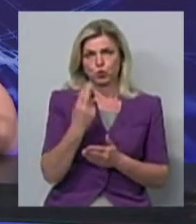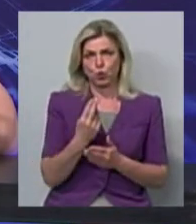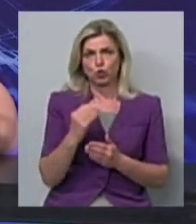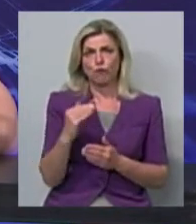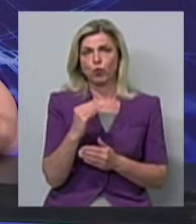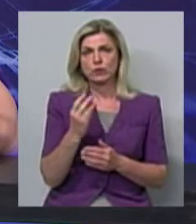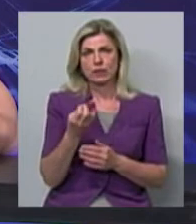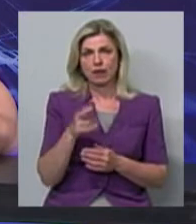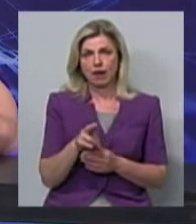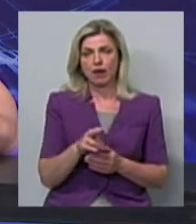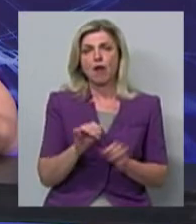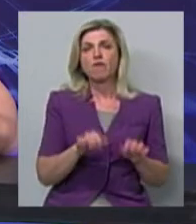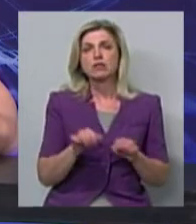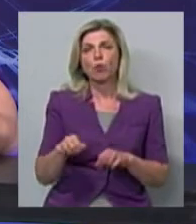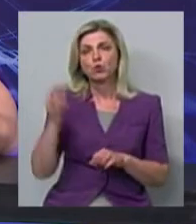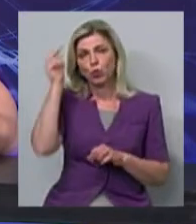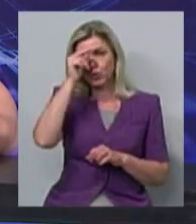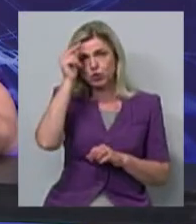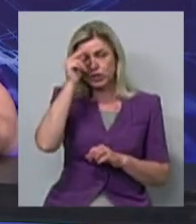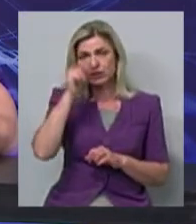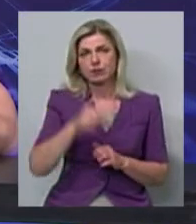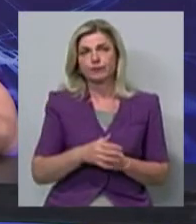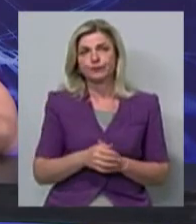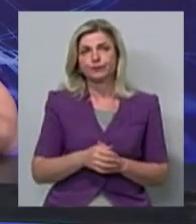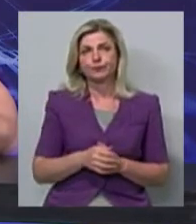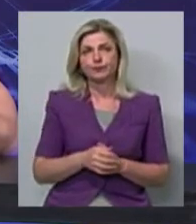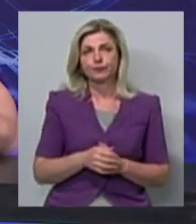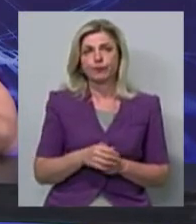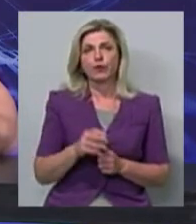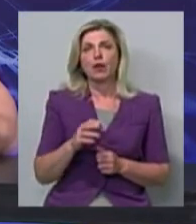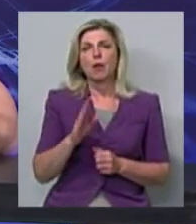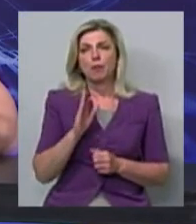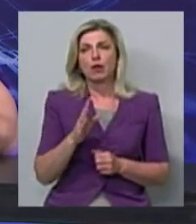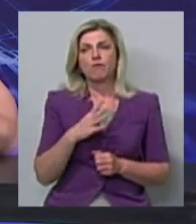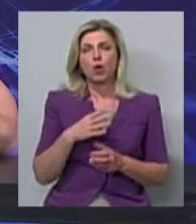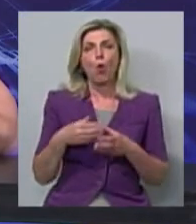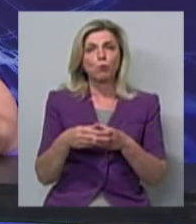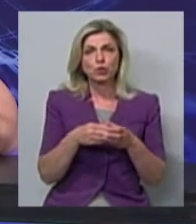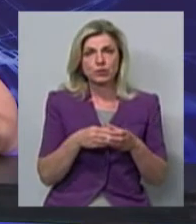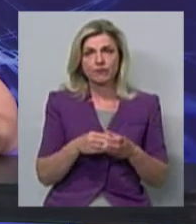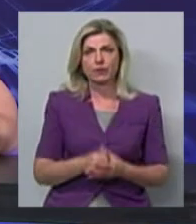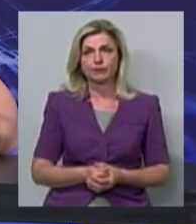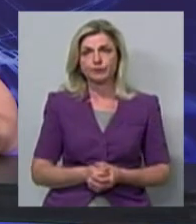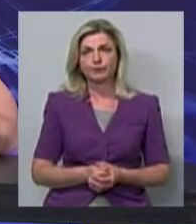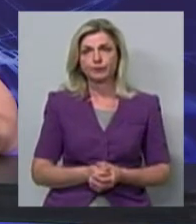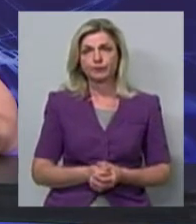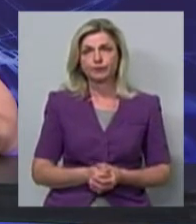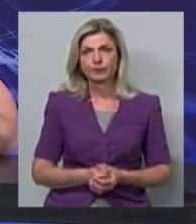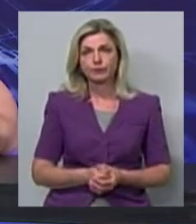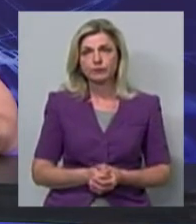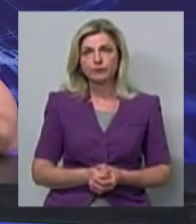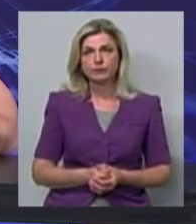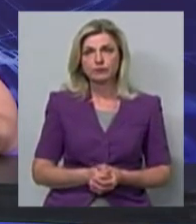функции. Возможность учиться, возможность бывать в обществе, в социуме. И